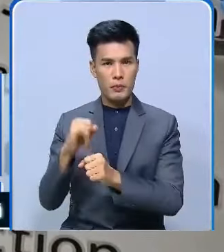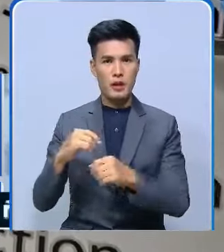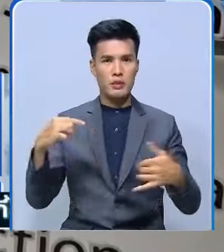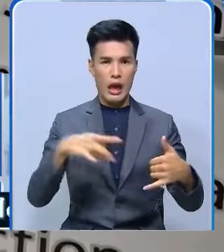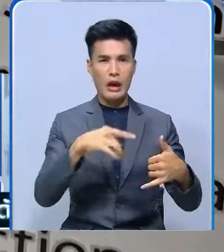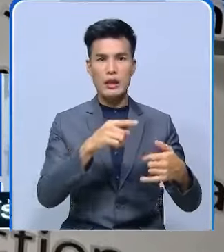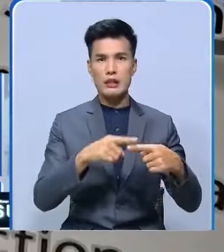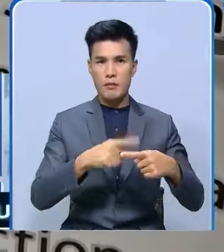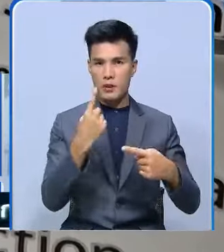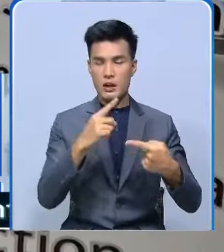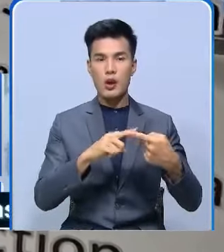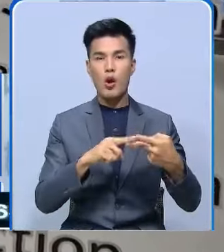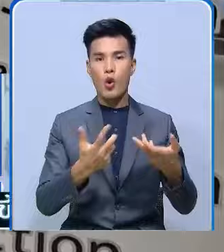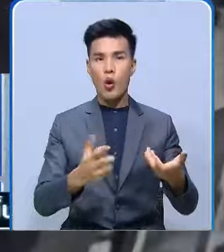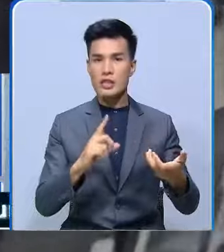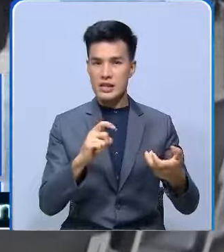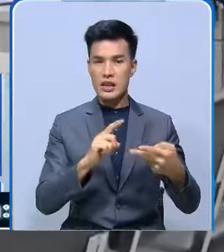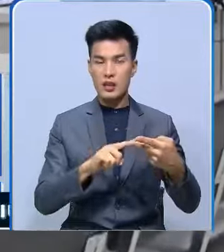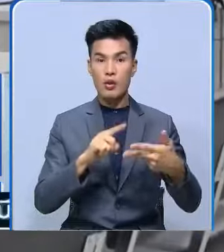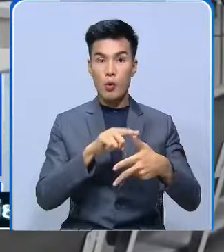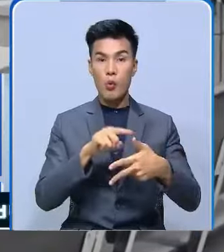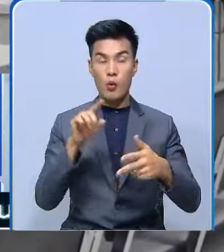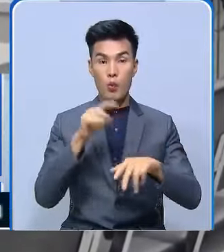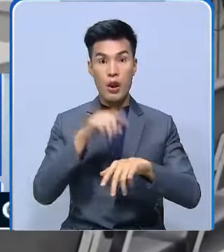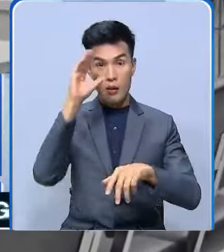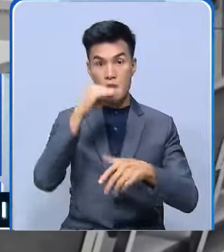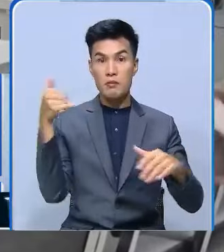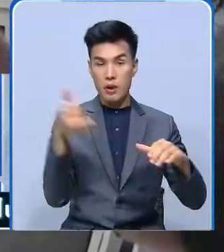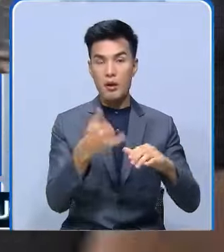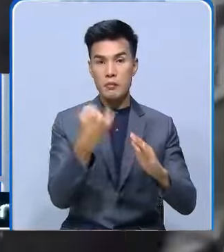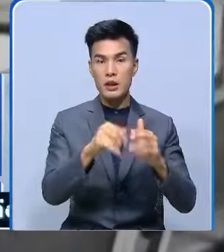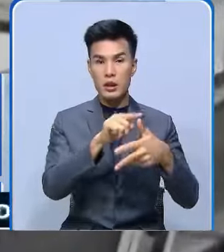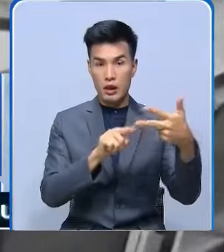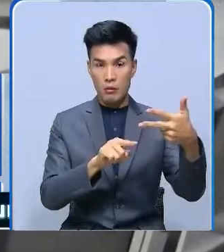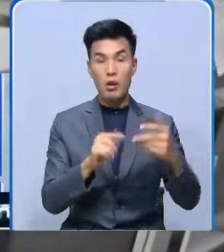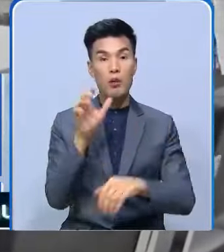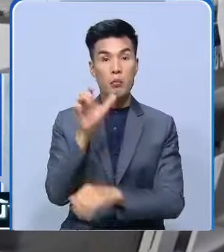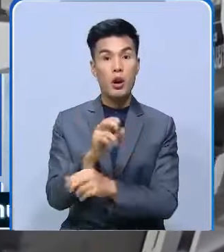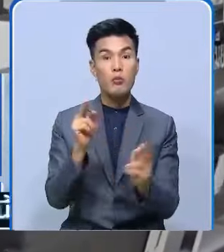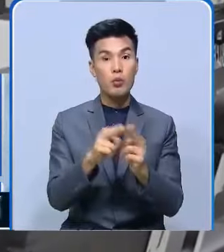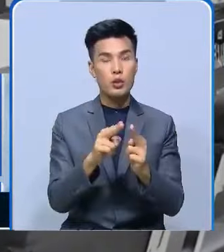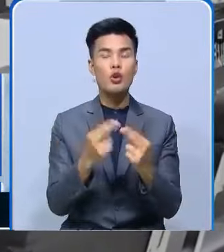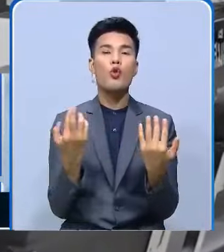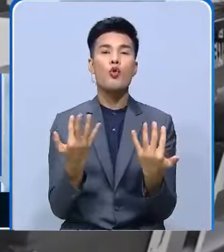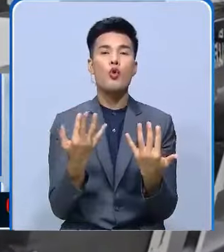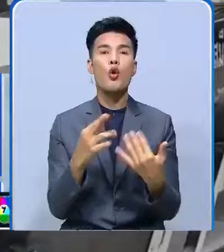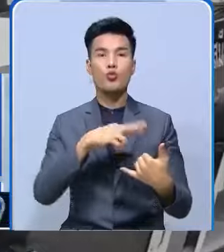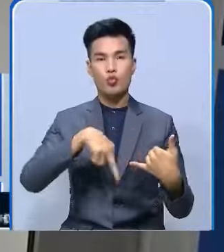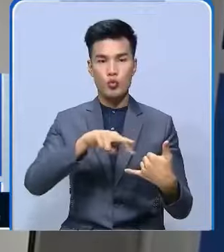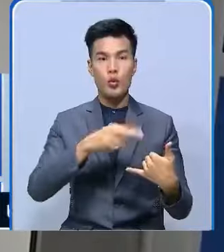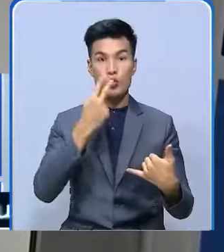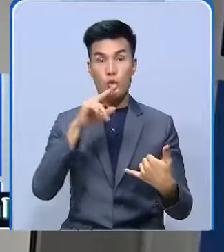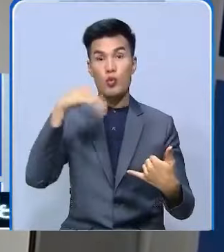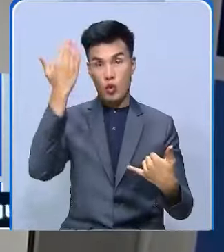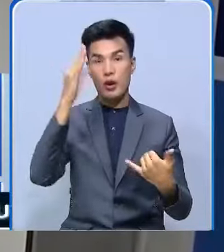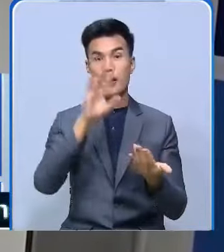1ทำให้เสียทรัพย์2บุกรุกในเวลากลางคืน3ส่วนข้อหาข่มขืนกระทำชำเราเดี๋ยวรอผลการตรวจร่างกายจากคุณหม